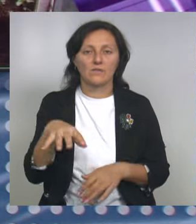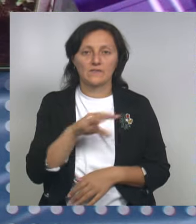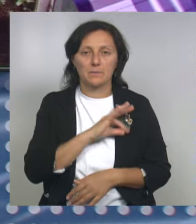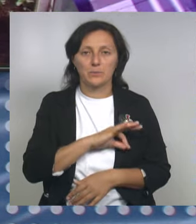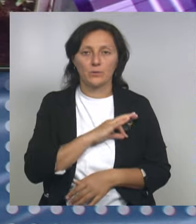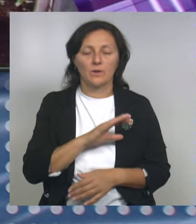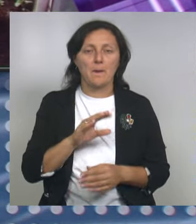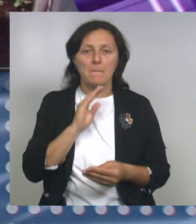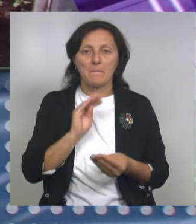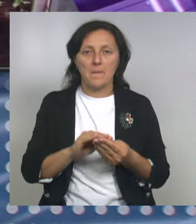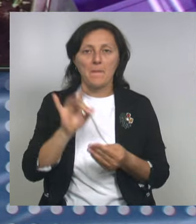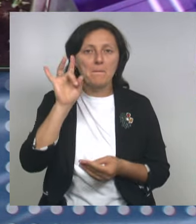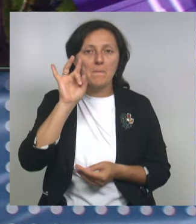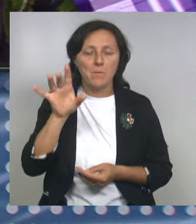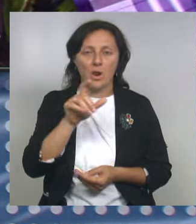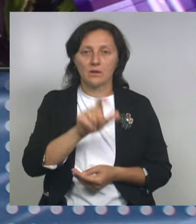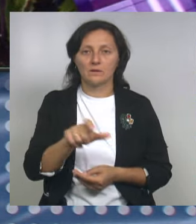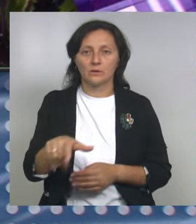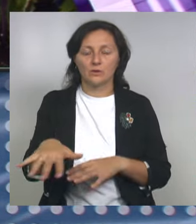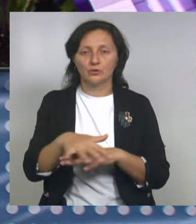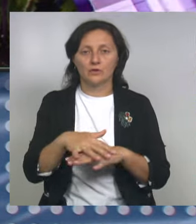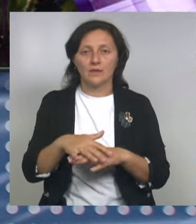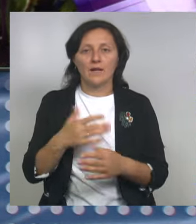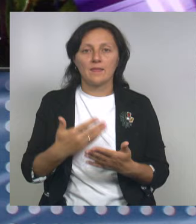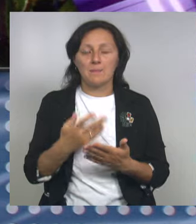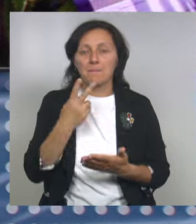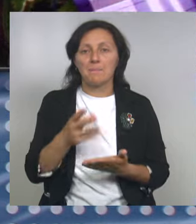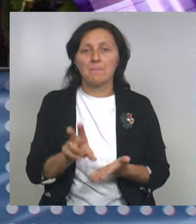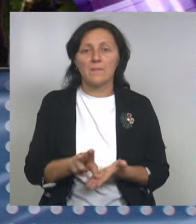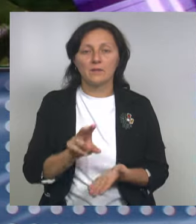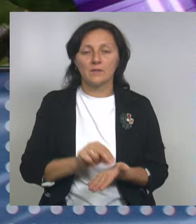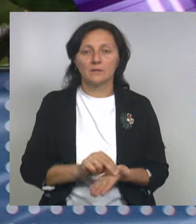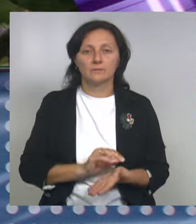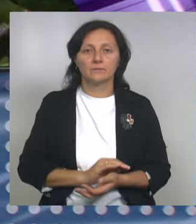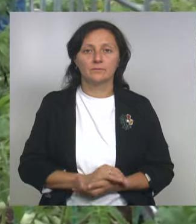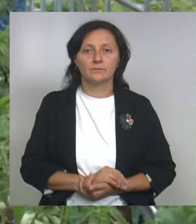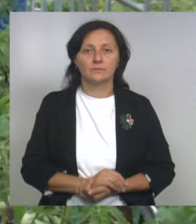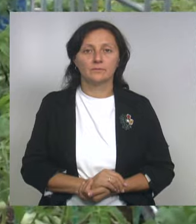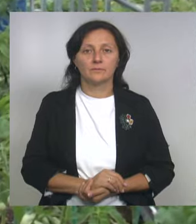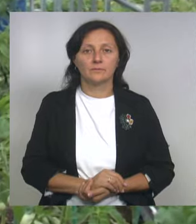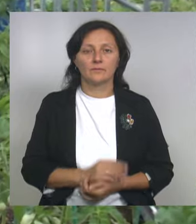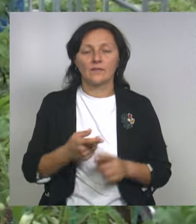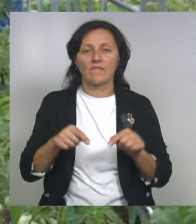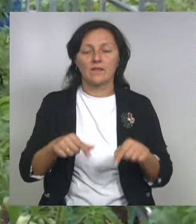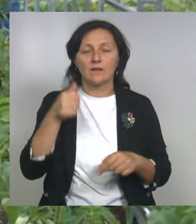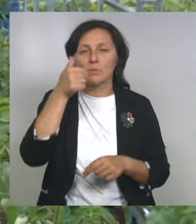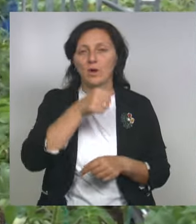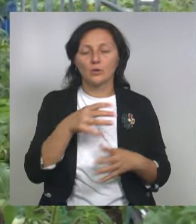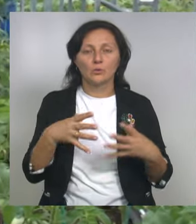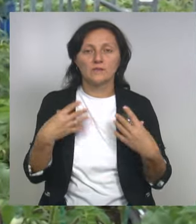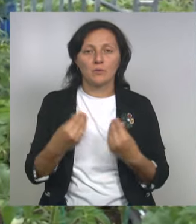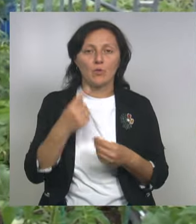И по-прежнему популярна у жителей. Успешный пример в материале Натальи Житниковской. В этом году семья Юркановых